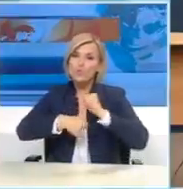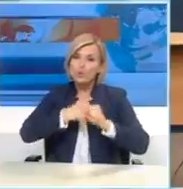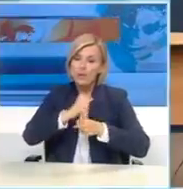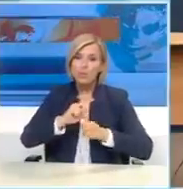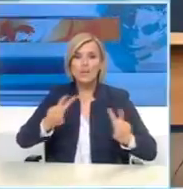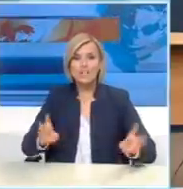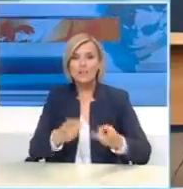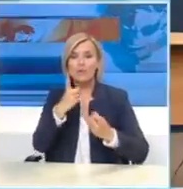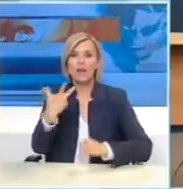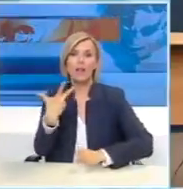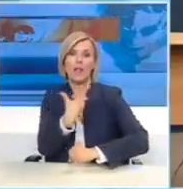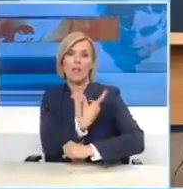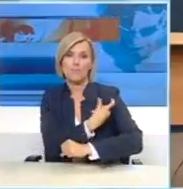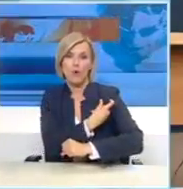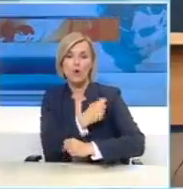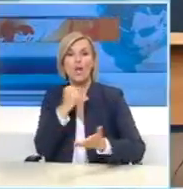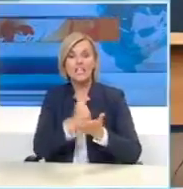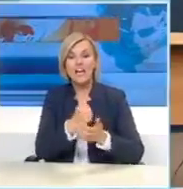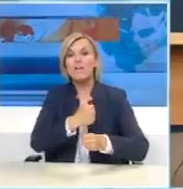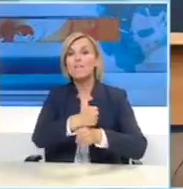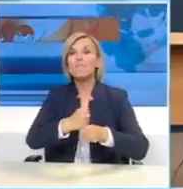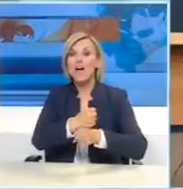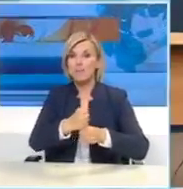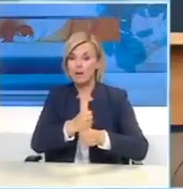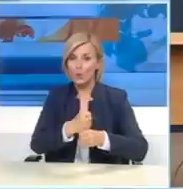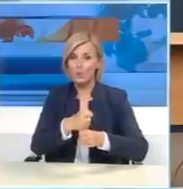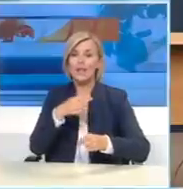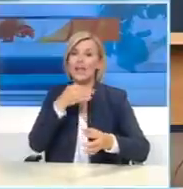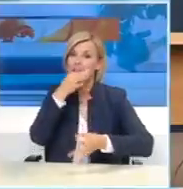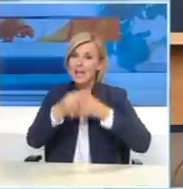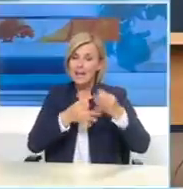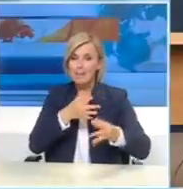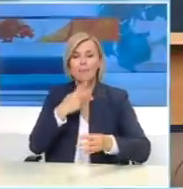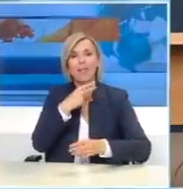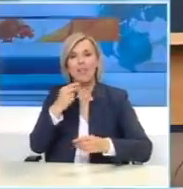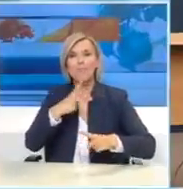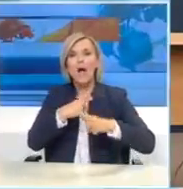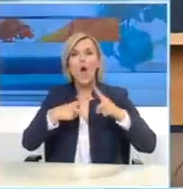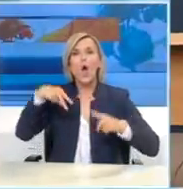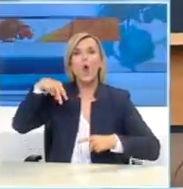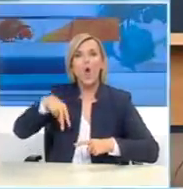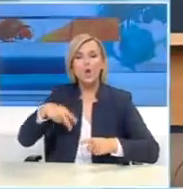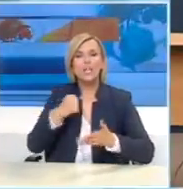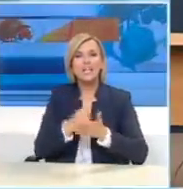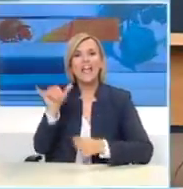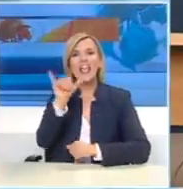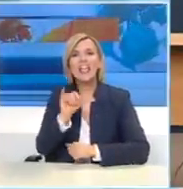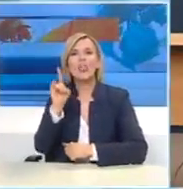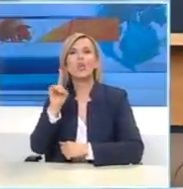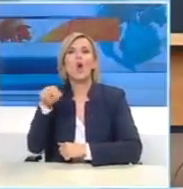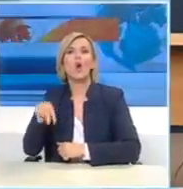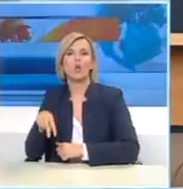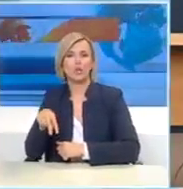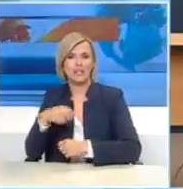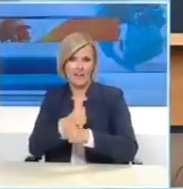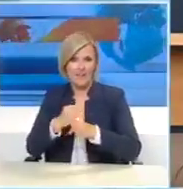διαθέσιμα. Για τη χλωροκίνη και η υδροχλωροκίνη, ωστόσο, έχει ανοίξει μεγάλη συζήτηση στη Γαλλία τα τελευταία 24 ώρα, στην οποία